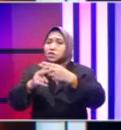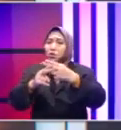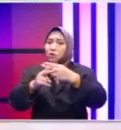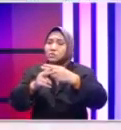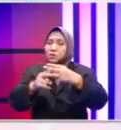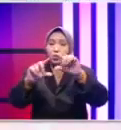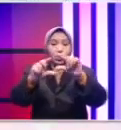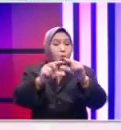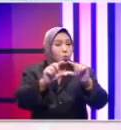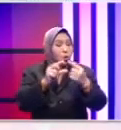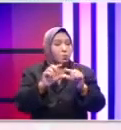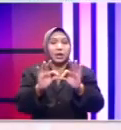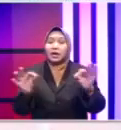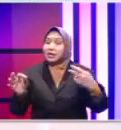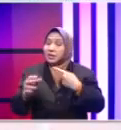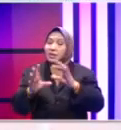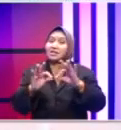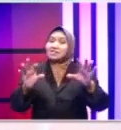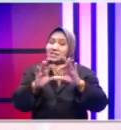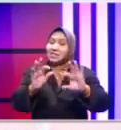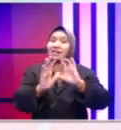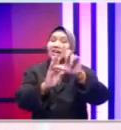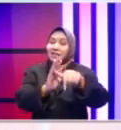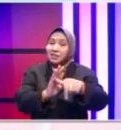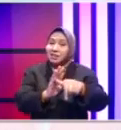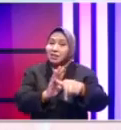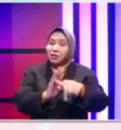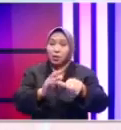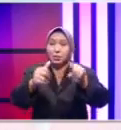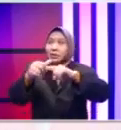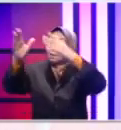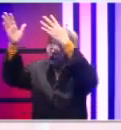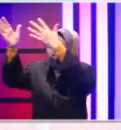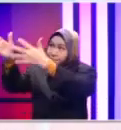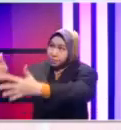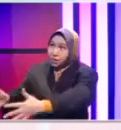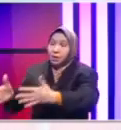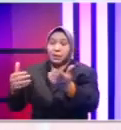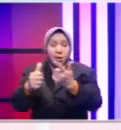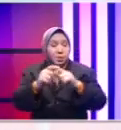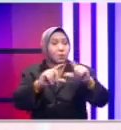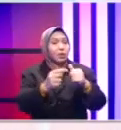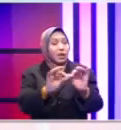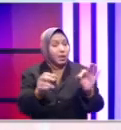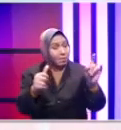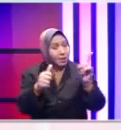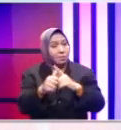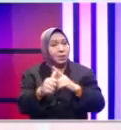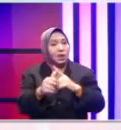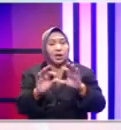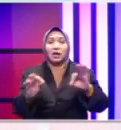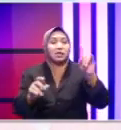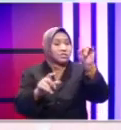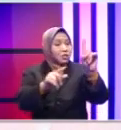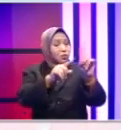untuk kumpulan-kumpulan ayat yang akan kita ceritakan sebentar lagi yang pertama adalah kumpulan ayat yang pertama adalah Ayo percaya